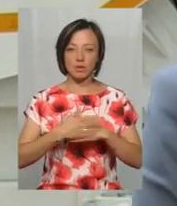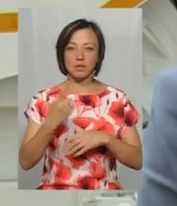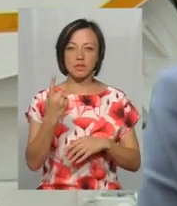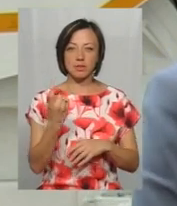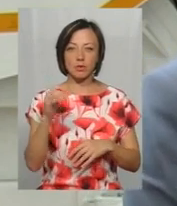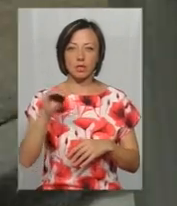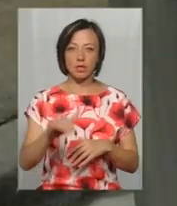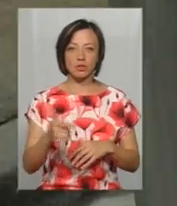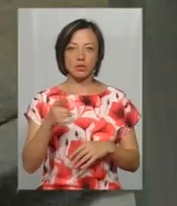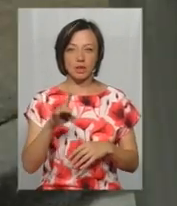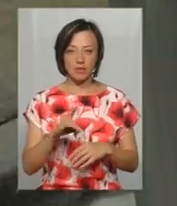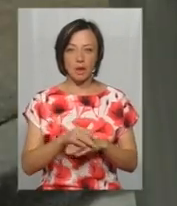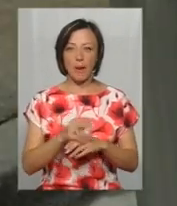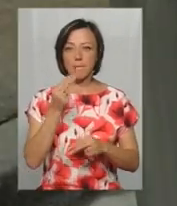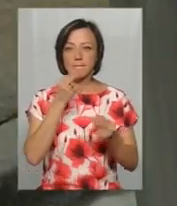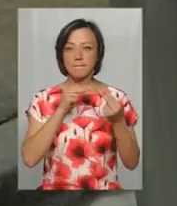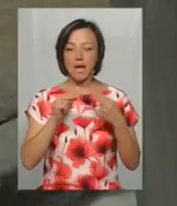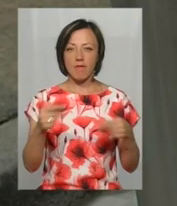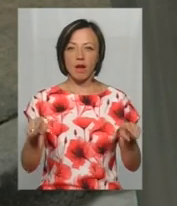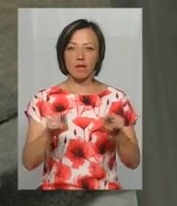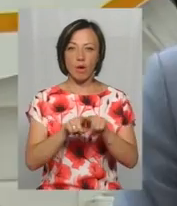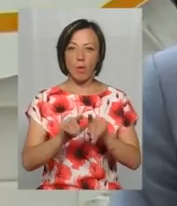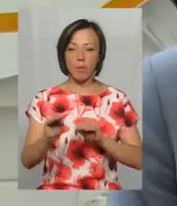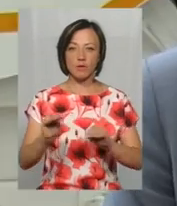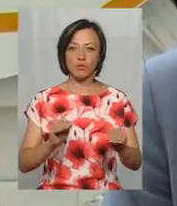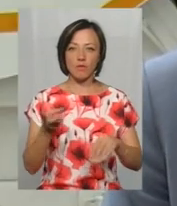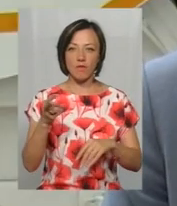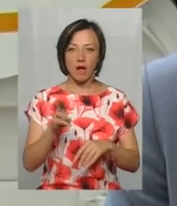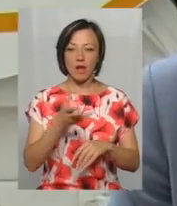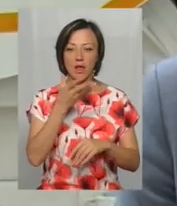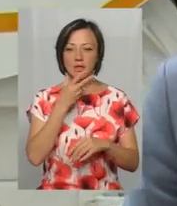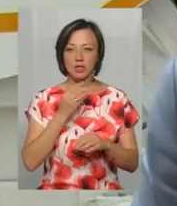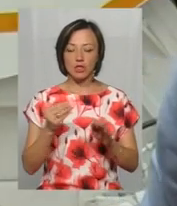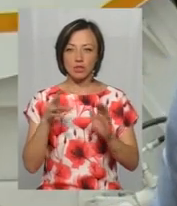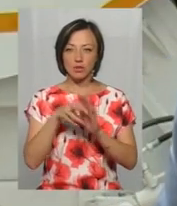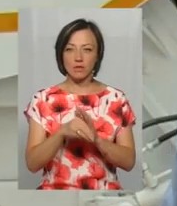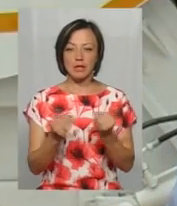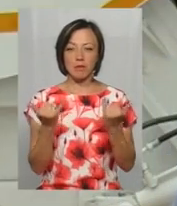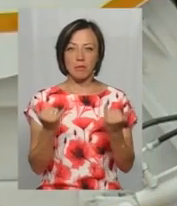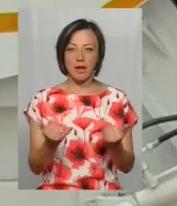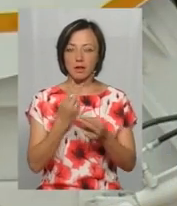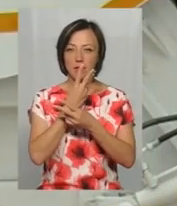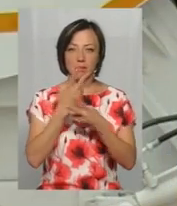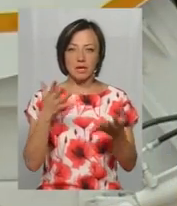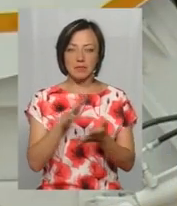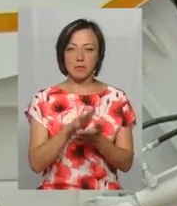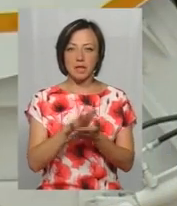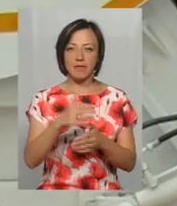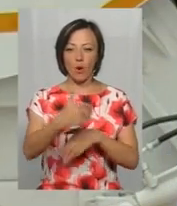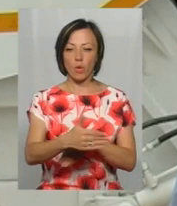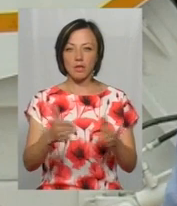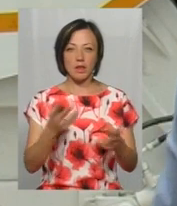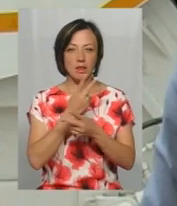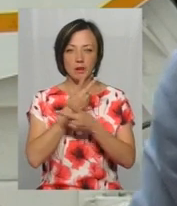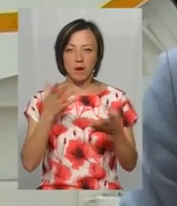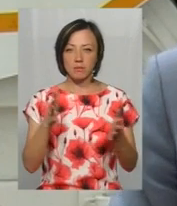100 тисяч гривень. Переваги такого облаштування – естетична складова, тому що тепер ми не бачимо сміттєвих контейнерів, не